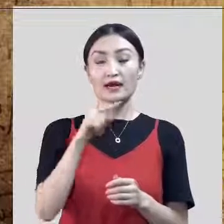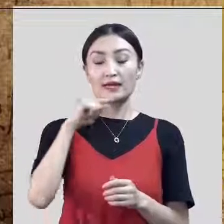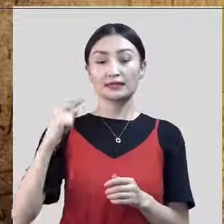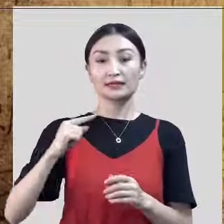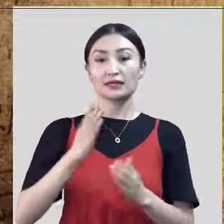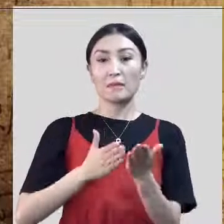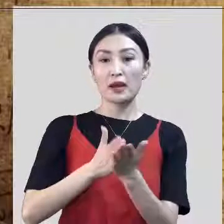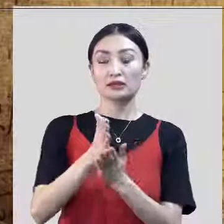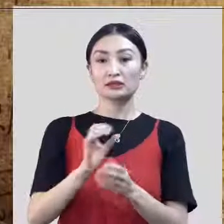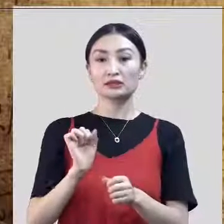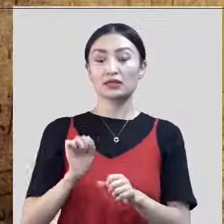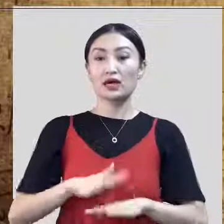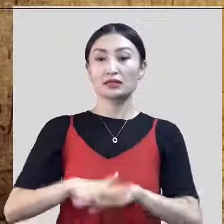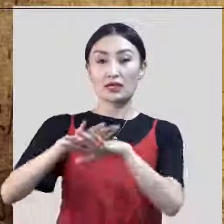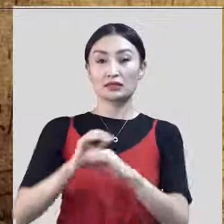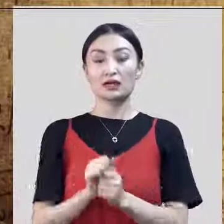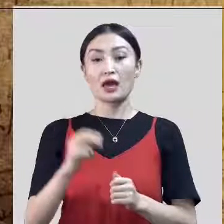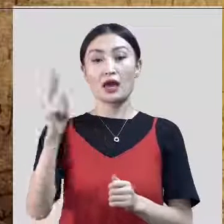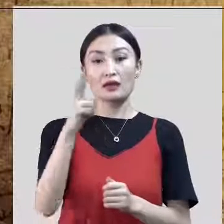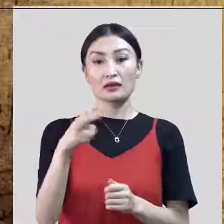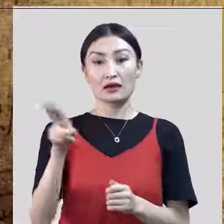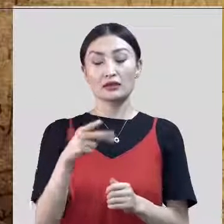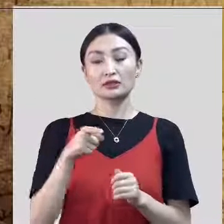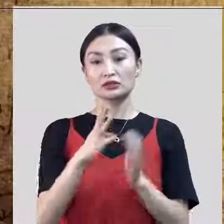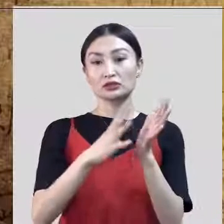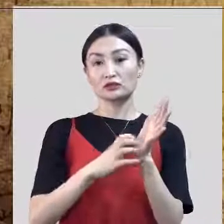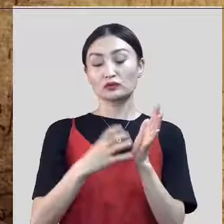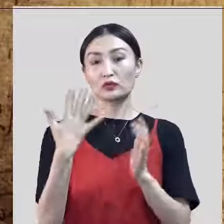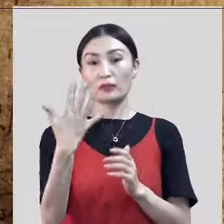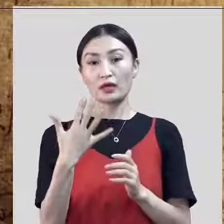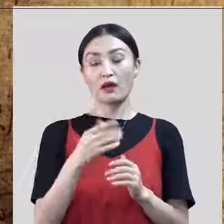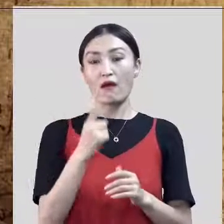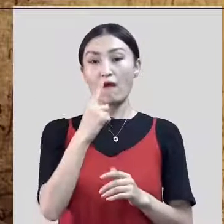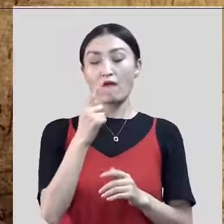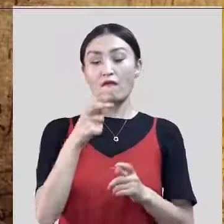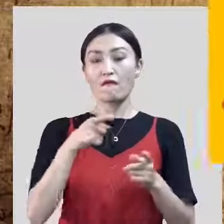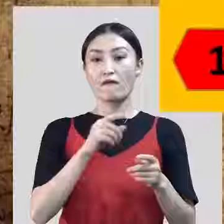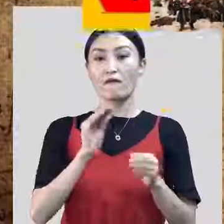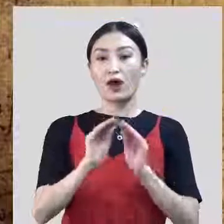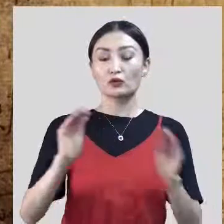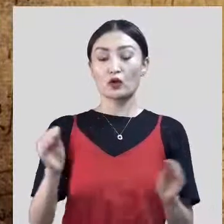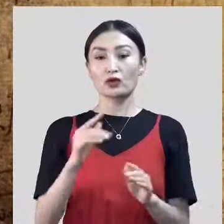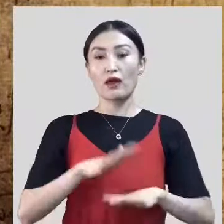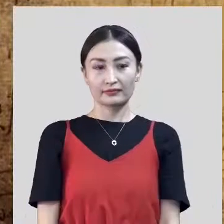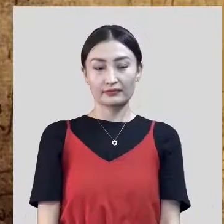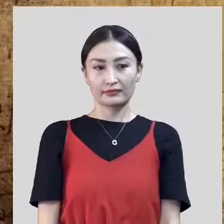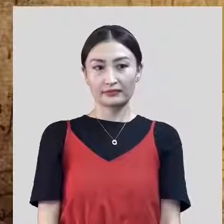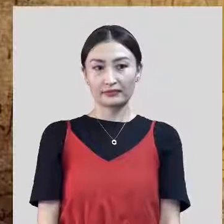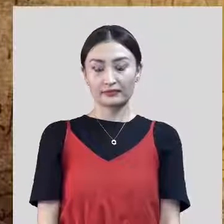политическая стачка декабре 1905 год вооруженное восстание в москве